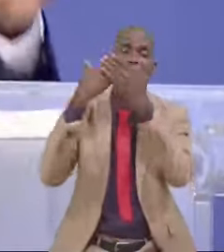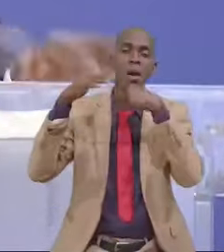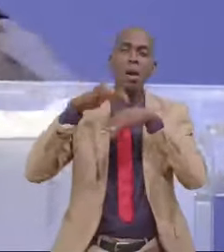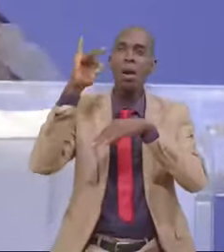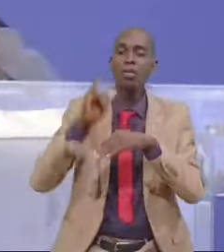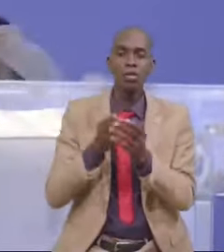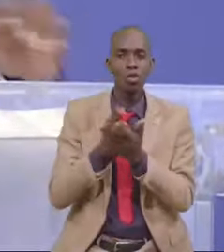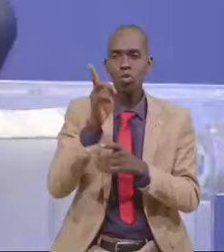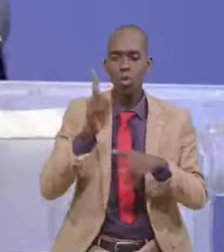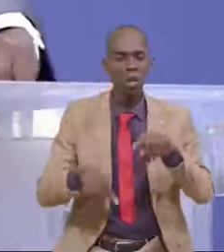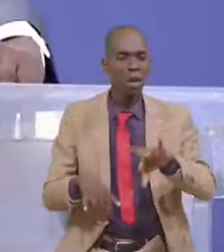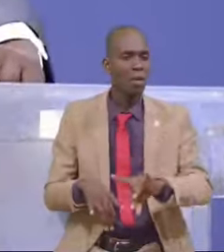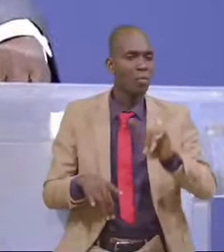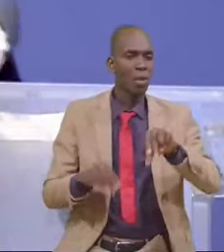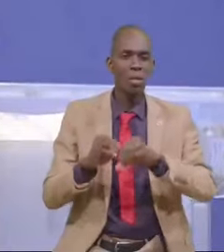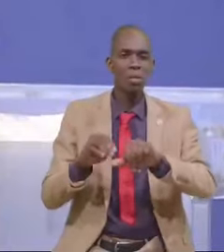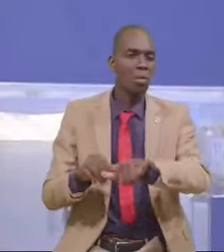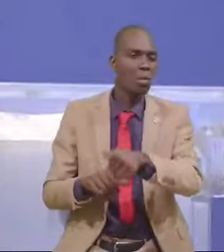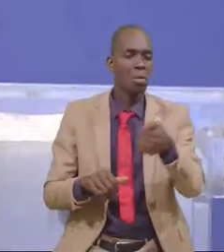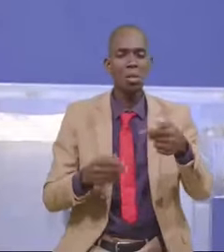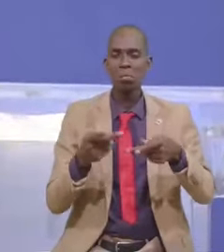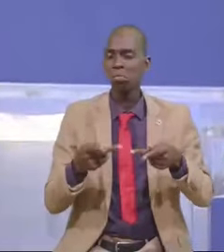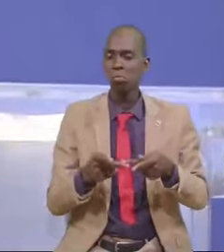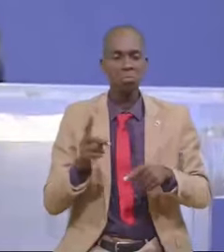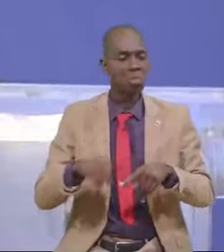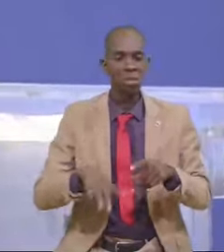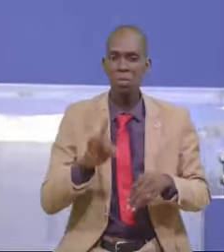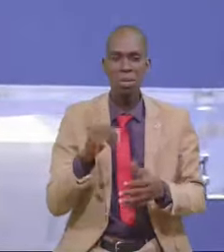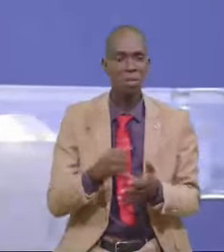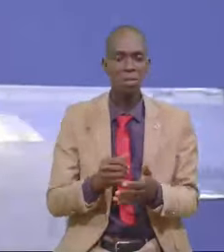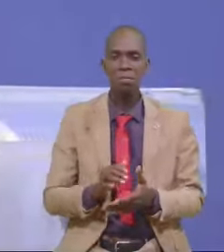Il est venu avec la vérité céleste que vous ne trouverez nulle part ailleurs.